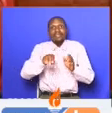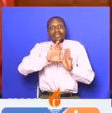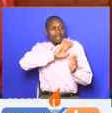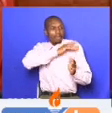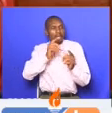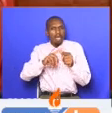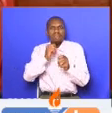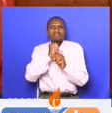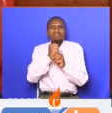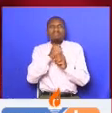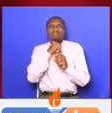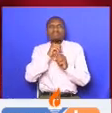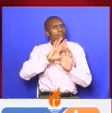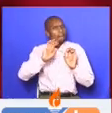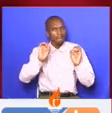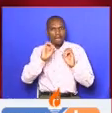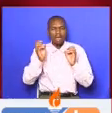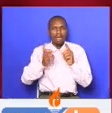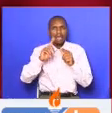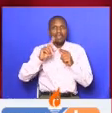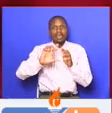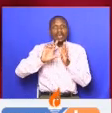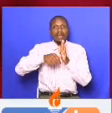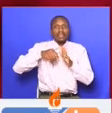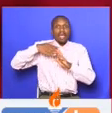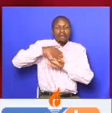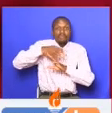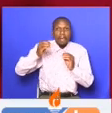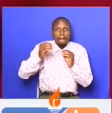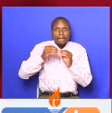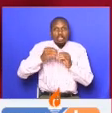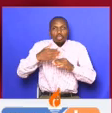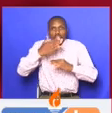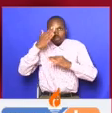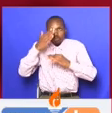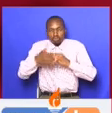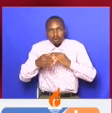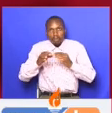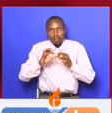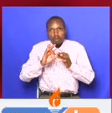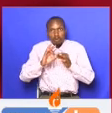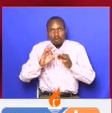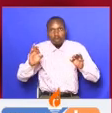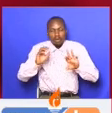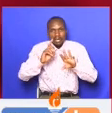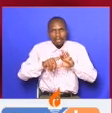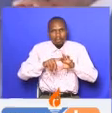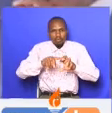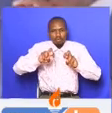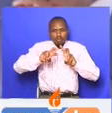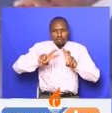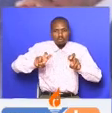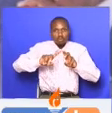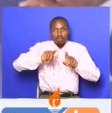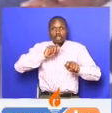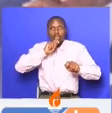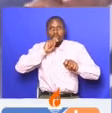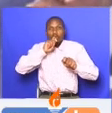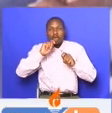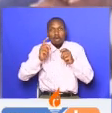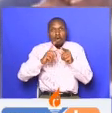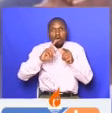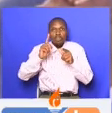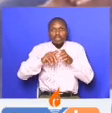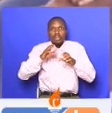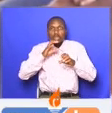anything outside the constitution. Maiga yige kare kio kubutorua asegeka ilikoligere lia yonse ya nyarakoba kawo kwa nerua. Mnogelibuwe